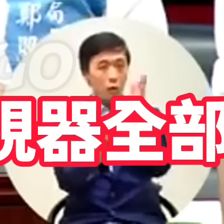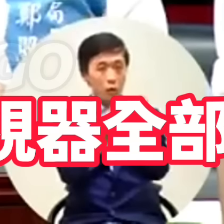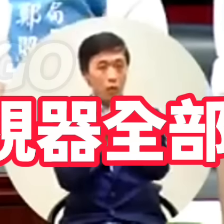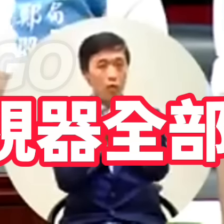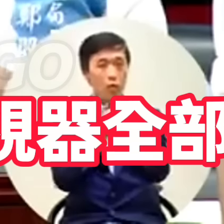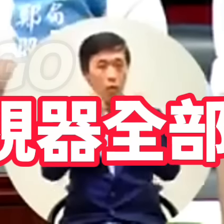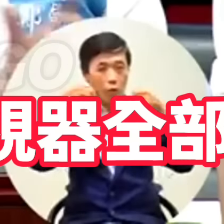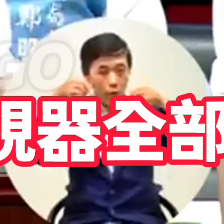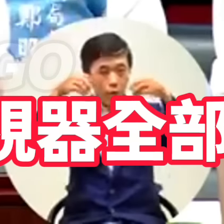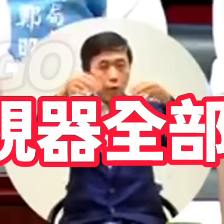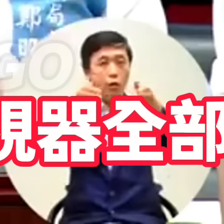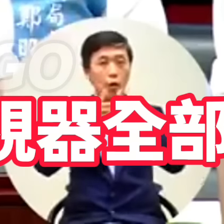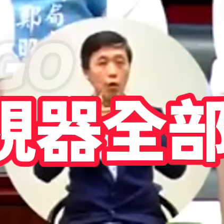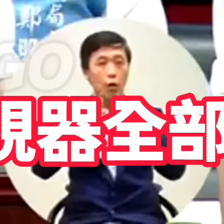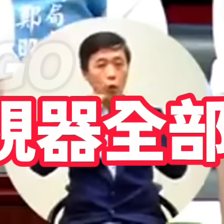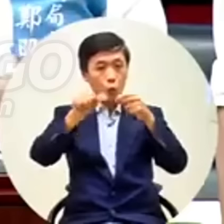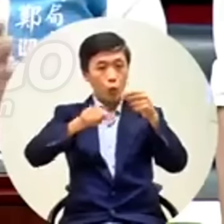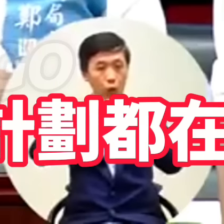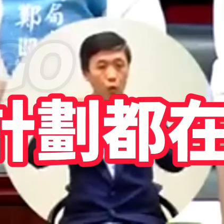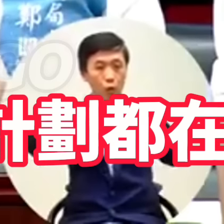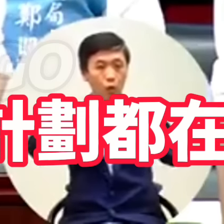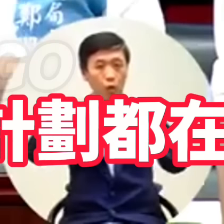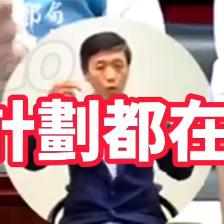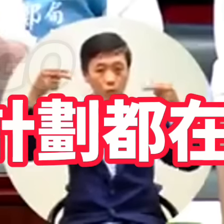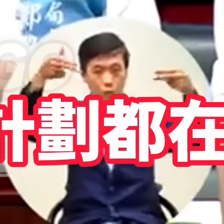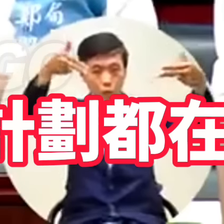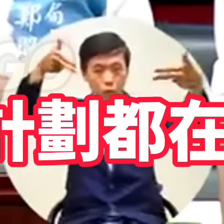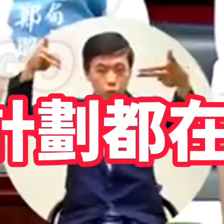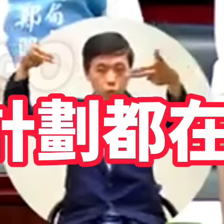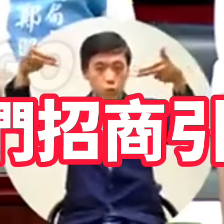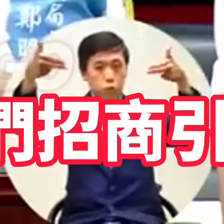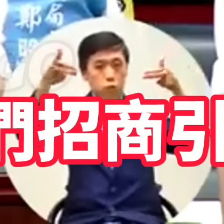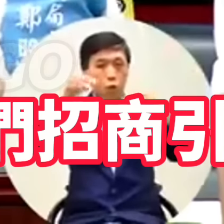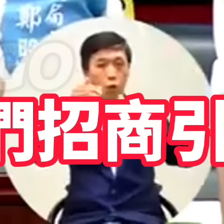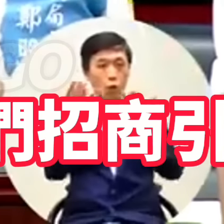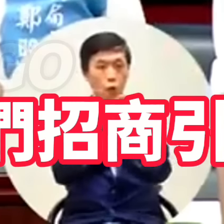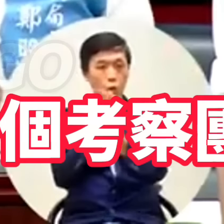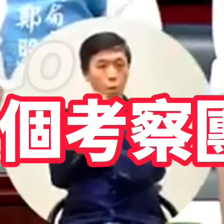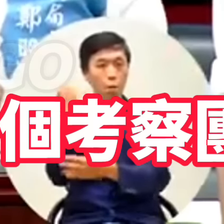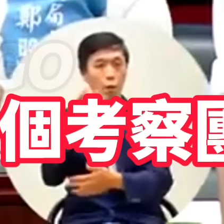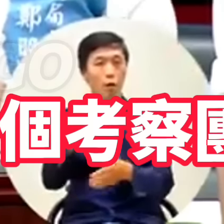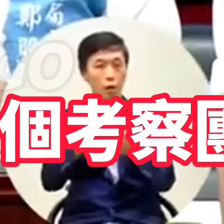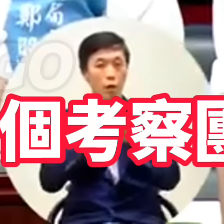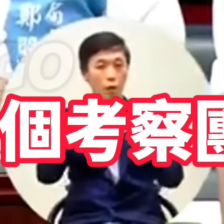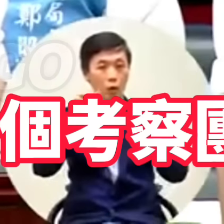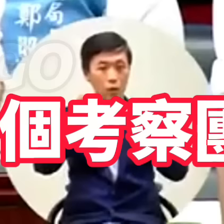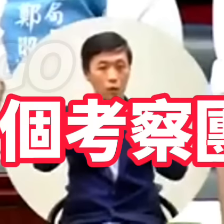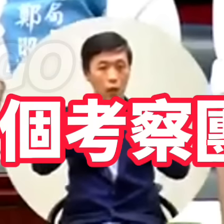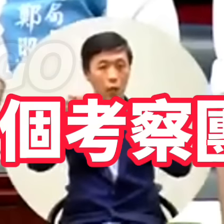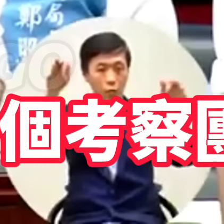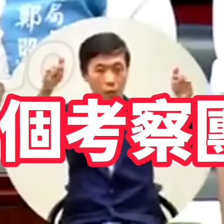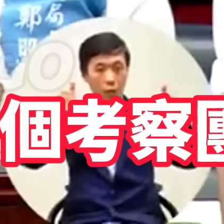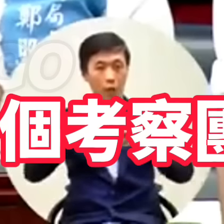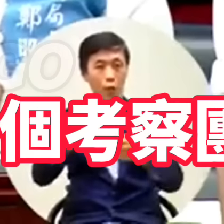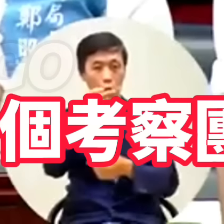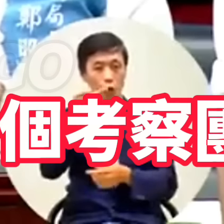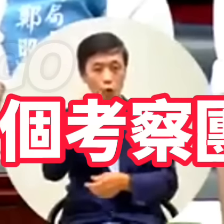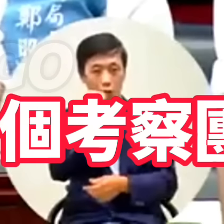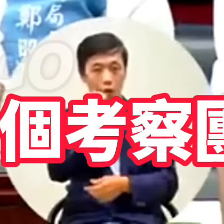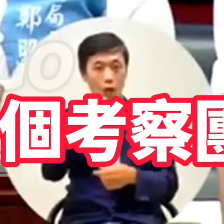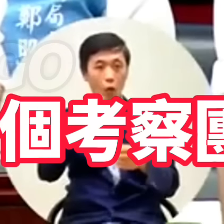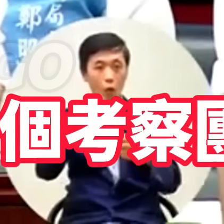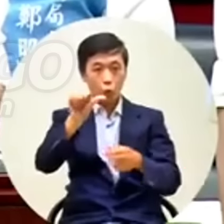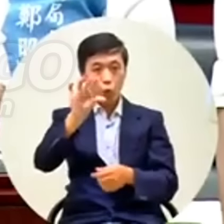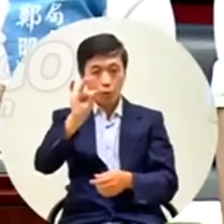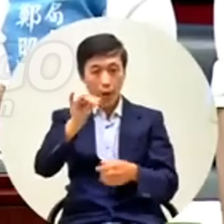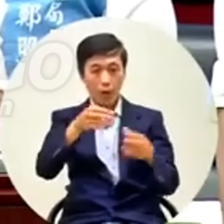的监视器全部都要换装，每一个计划都在往前推。我们招商引资去年最少500个考察团来高雄